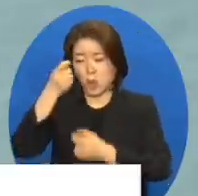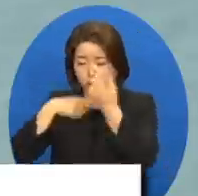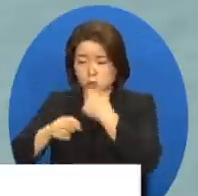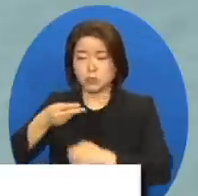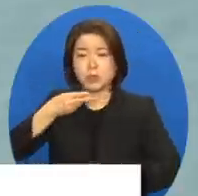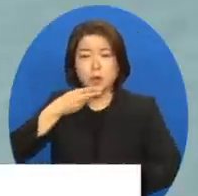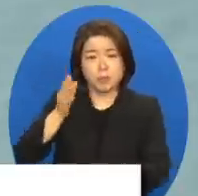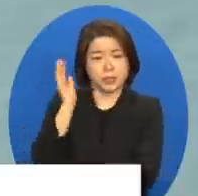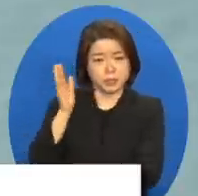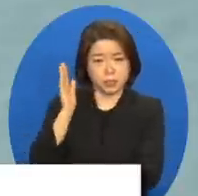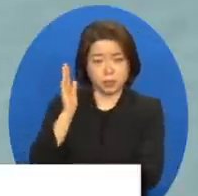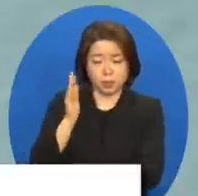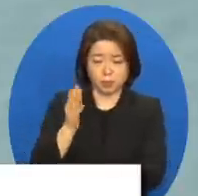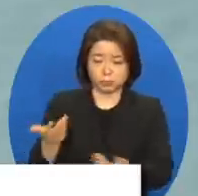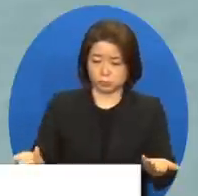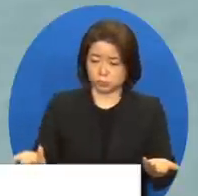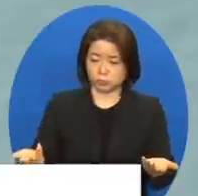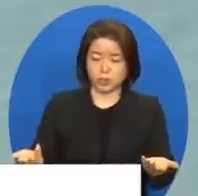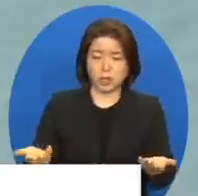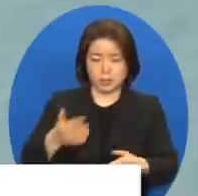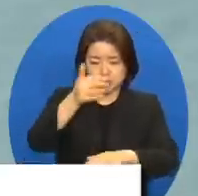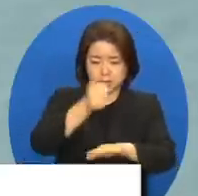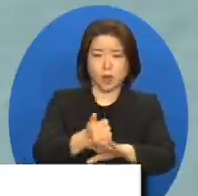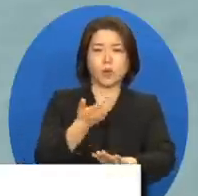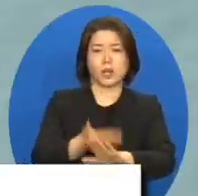눈물이 없었던 설교가 결과가 다르더라고요.